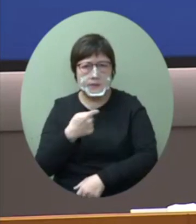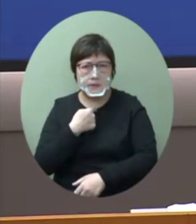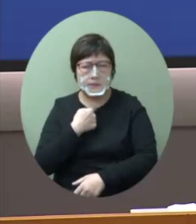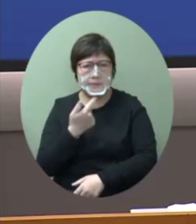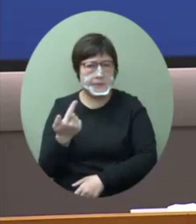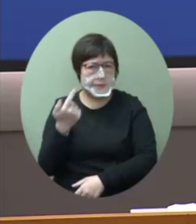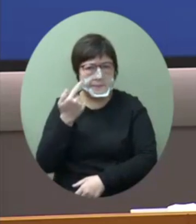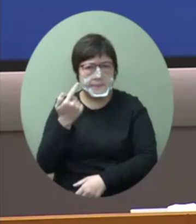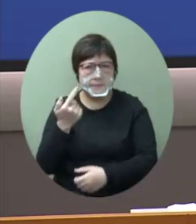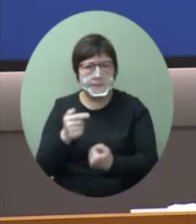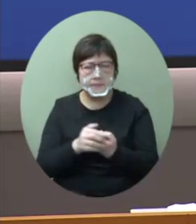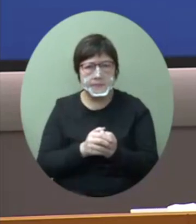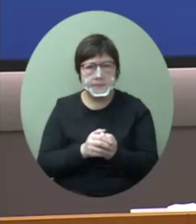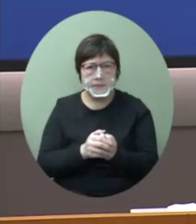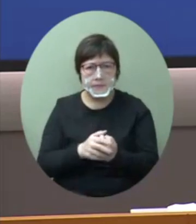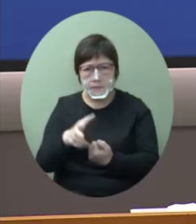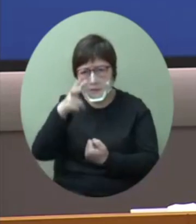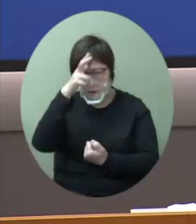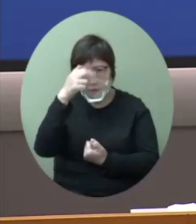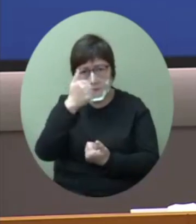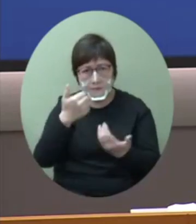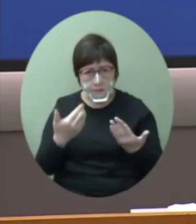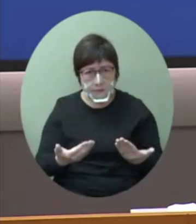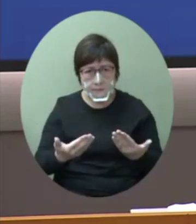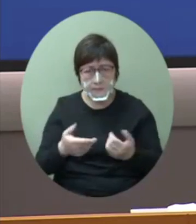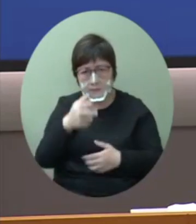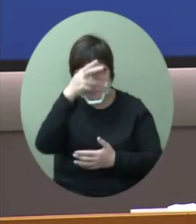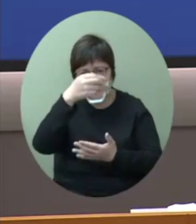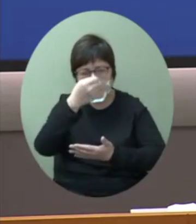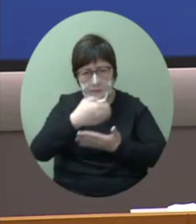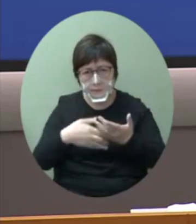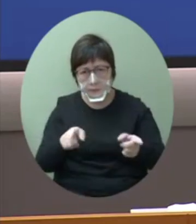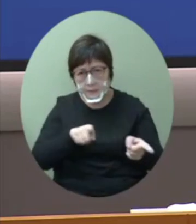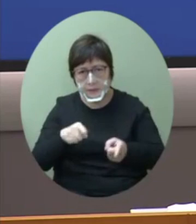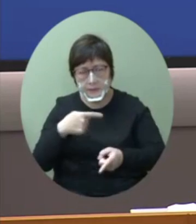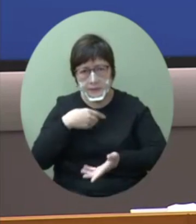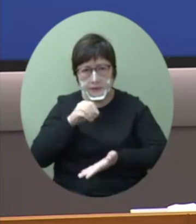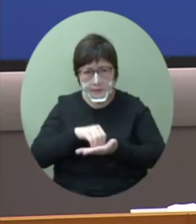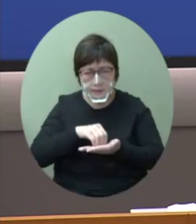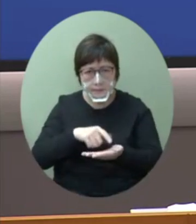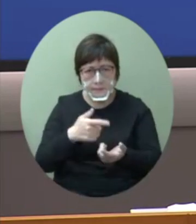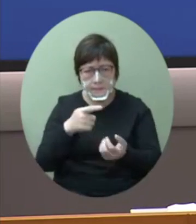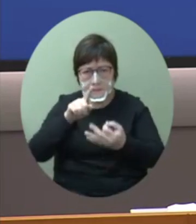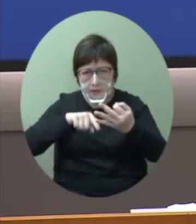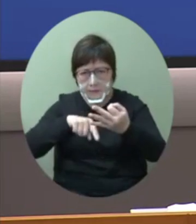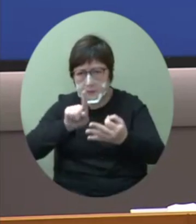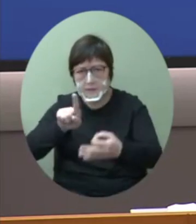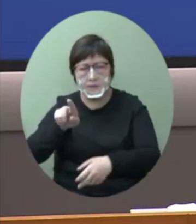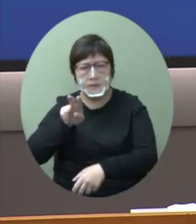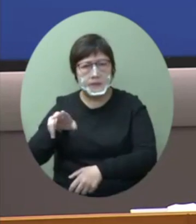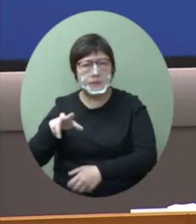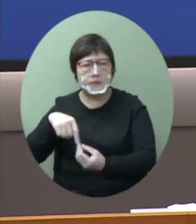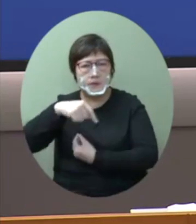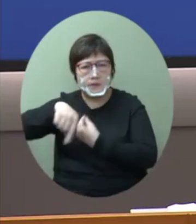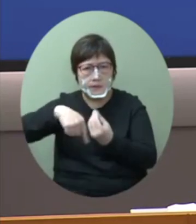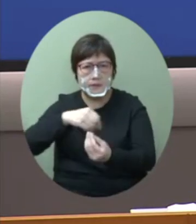較嚴格一些的，所以不是特首在這裡做一個政策的指導一定要打哪隻針，要看環境和看